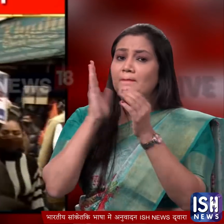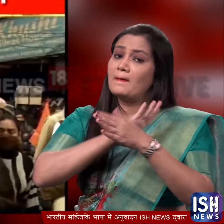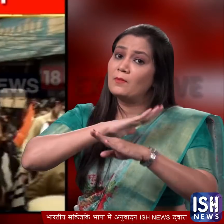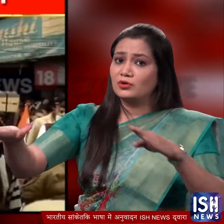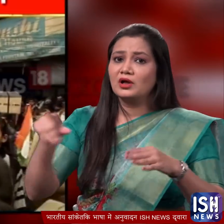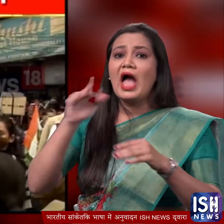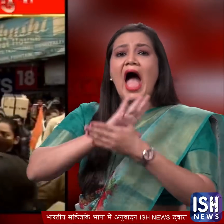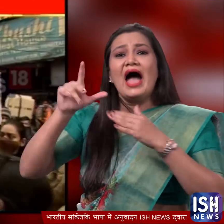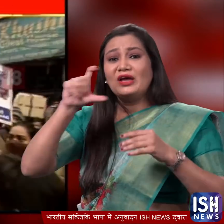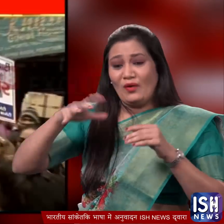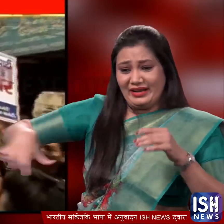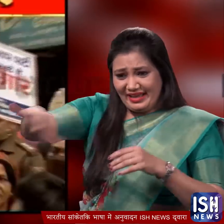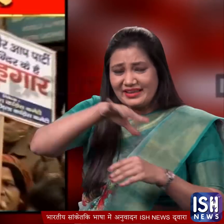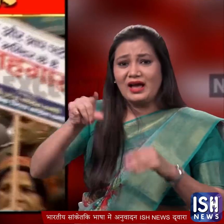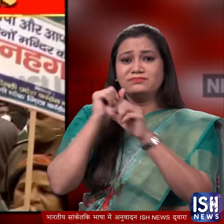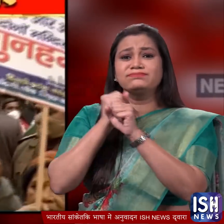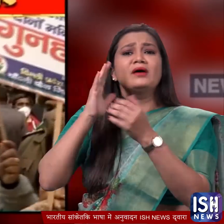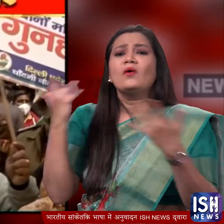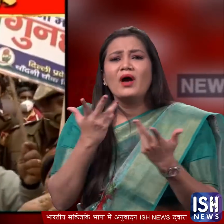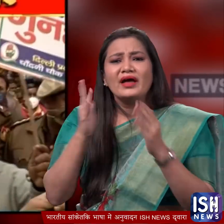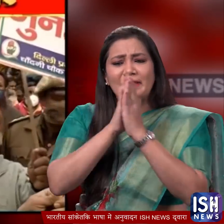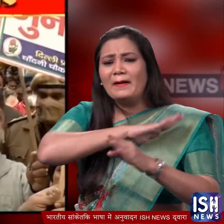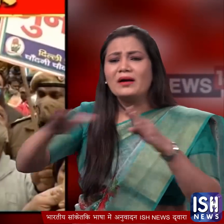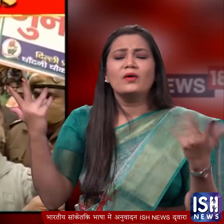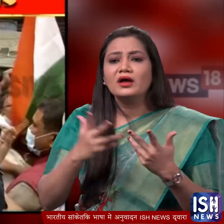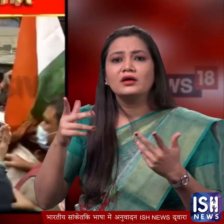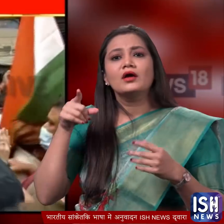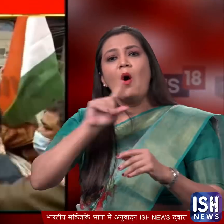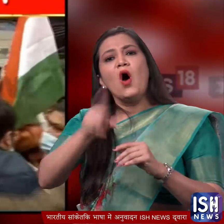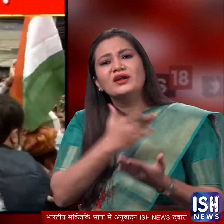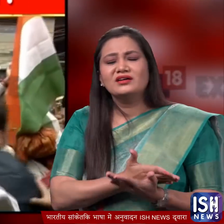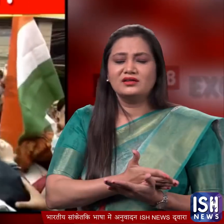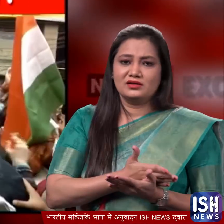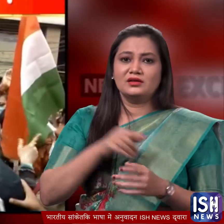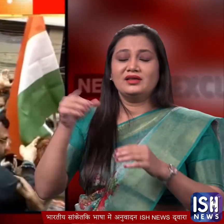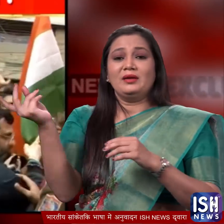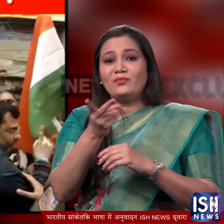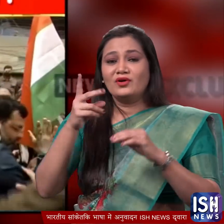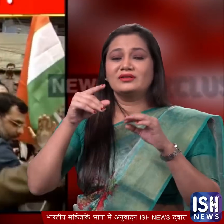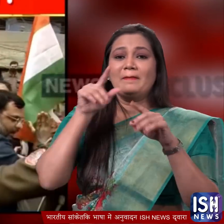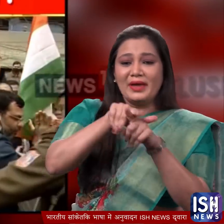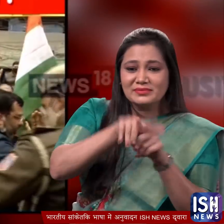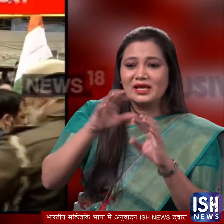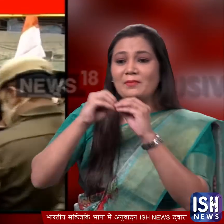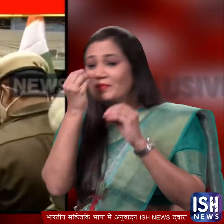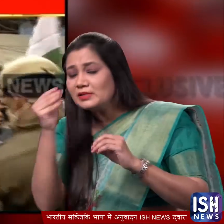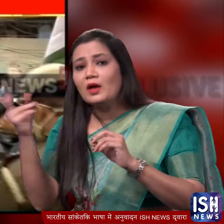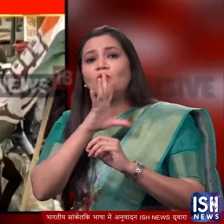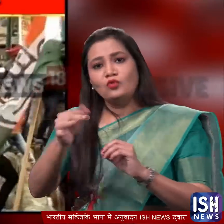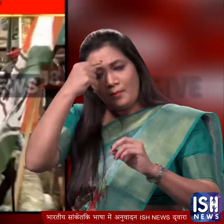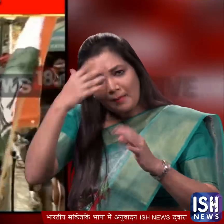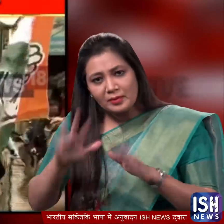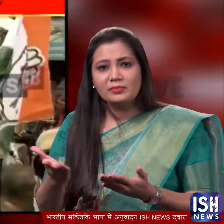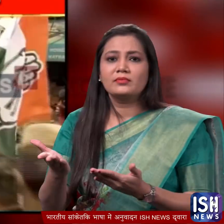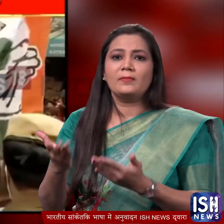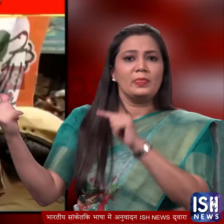है। हाई कोर्ट के आदेश पर चांदनी चौक में हनुमान मंदिर गिराए जाने के बाद दिल्ली सरकार और बीजेपी शासित उत्तरी दिल्ली नगर निगम के बीच